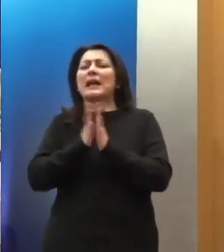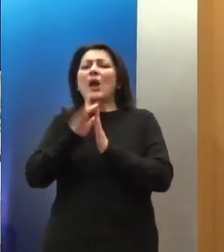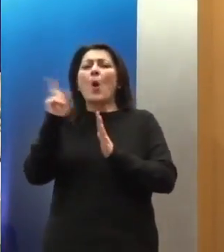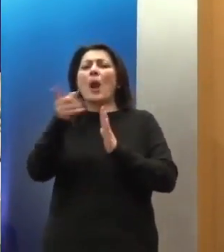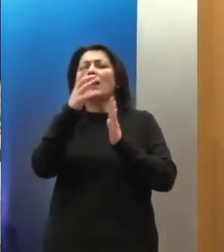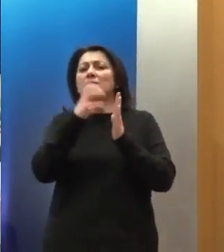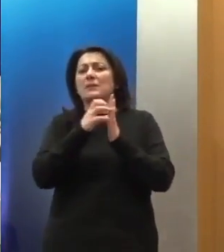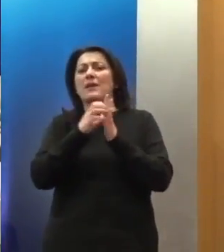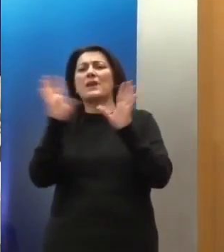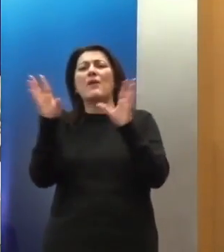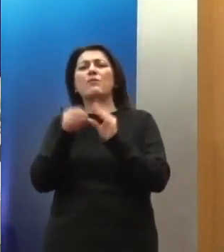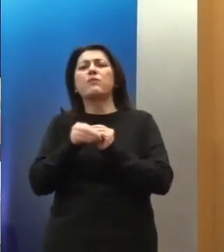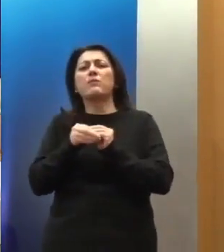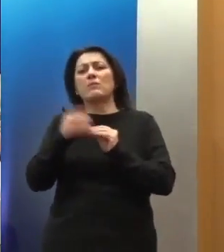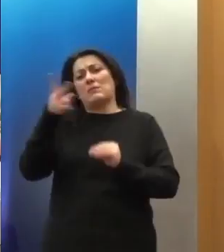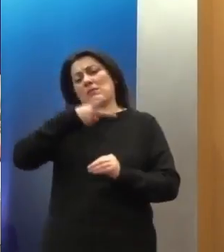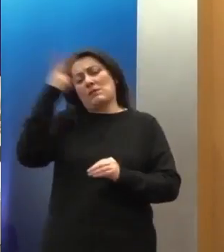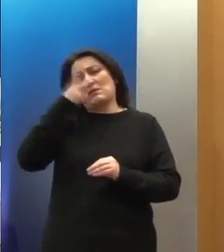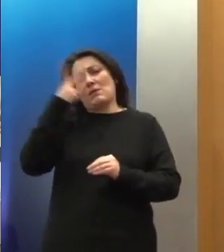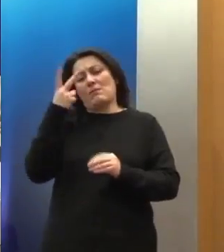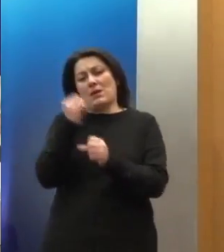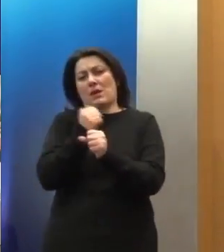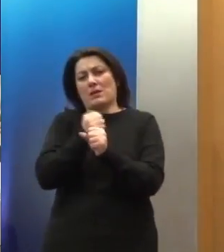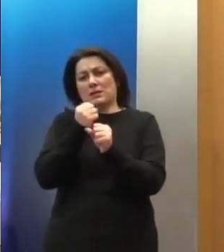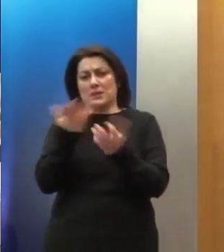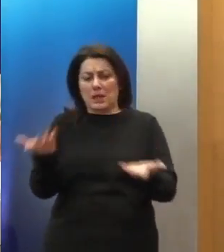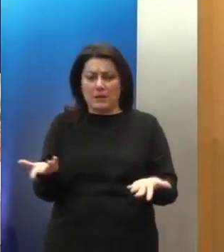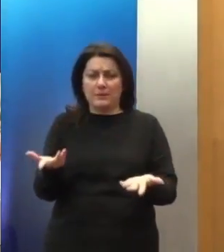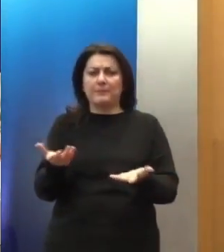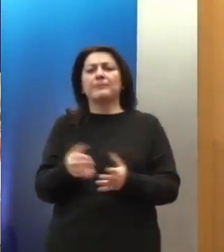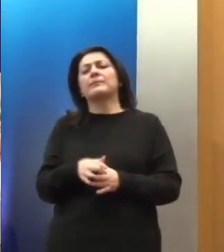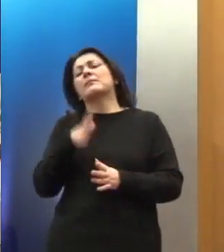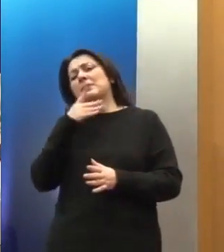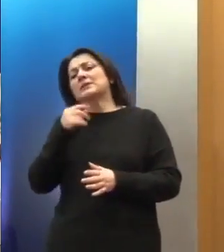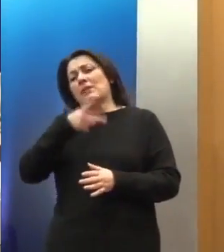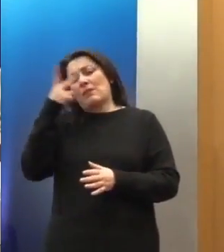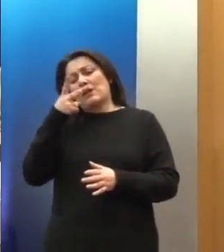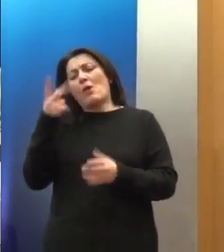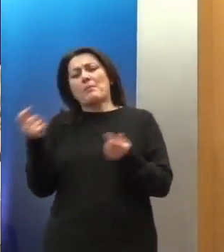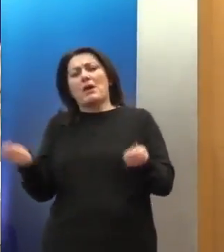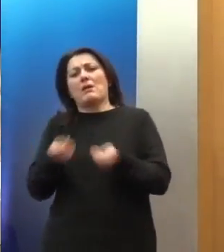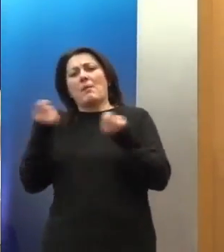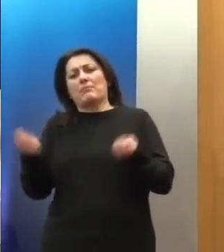άρθρο κατοχυρώνει το δικαίωμα στην εργασία, το δικαίωμα στην απασχόληση, το δικαίωμα στην εργασία.